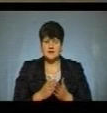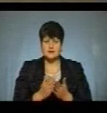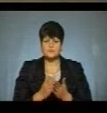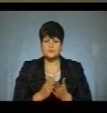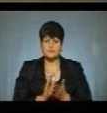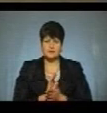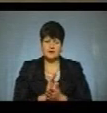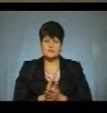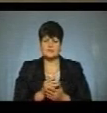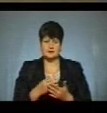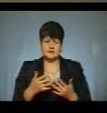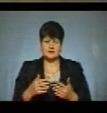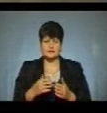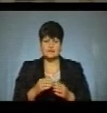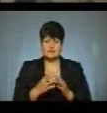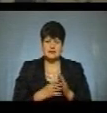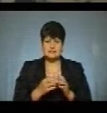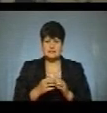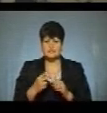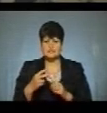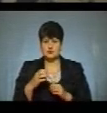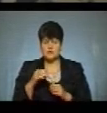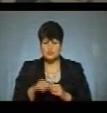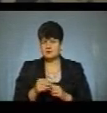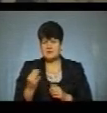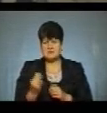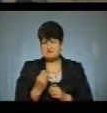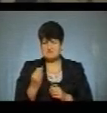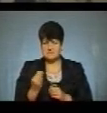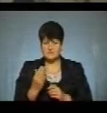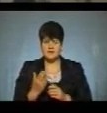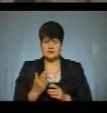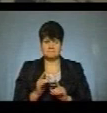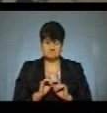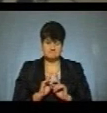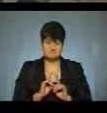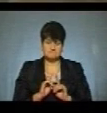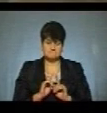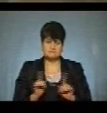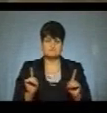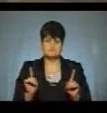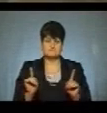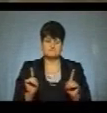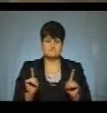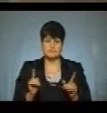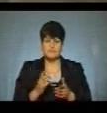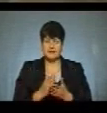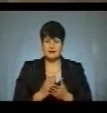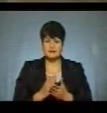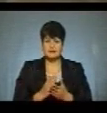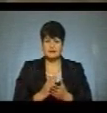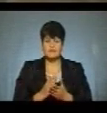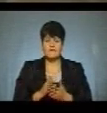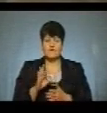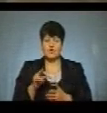видання 19-го, середини 20-го століття. Одним із найцікавіших і такі по наповненості є